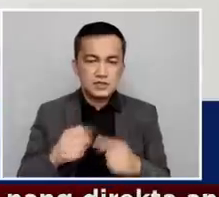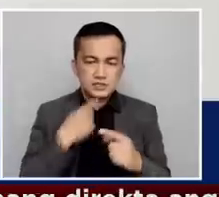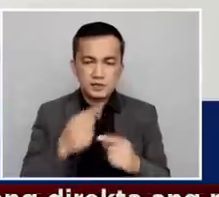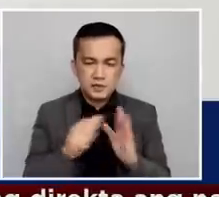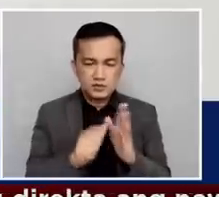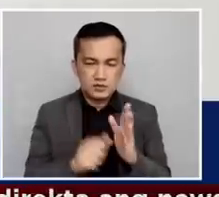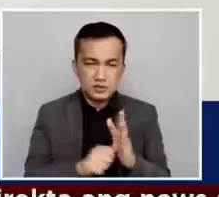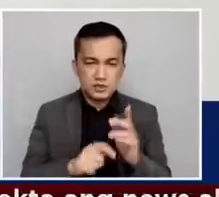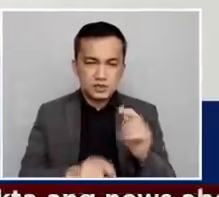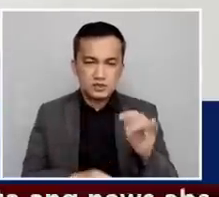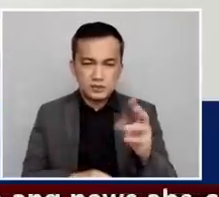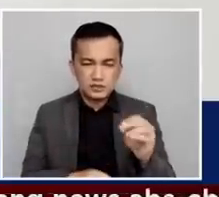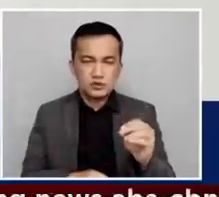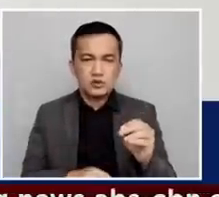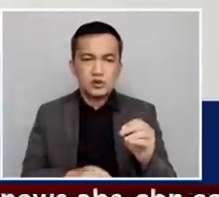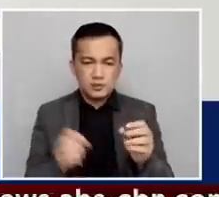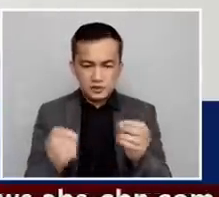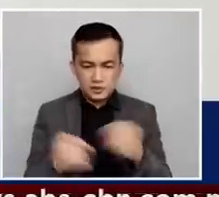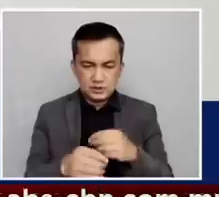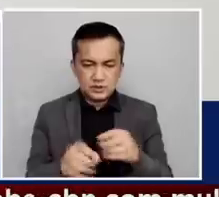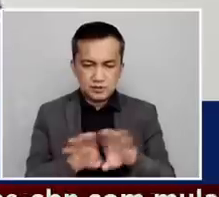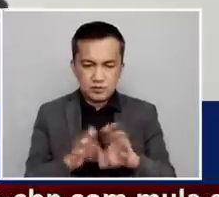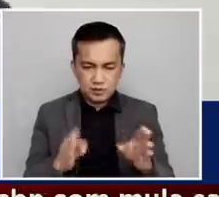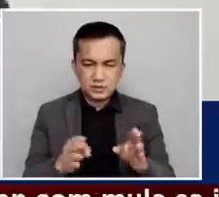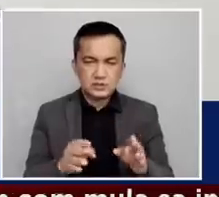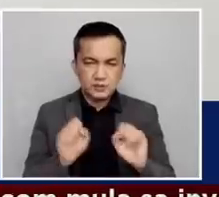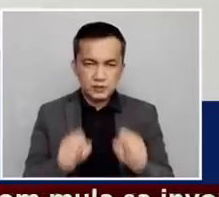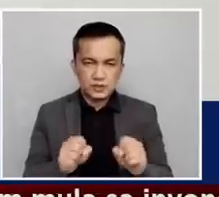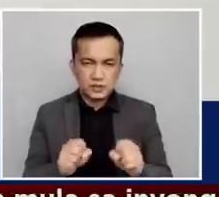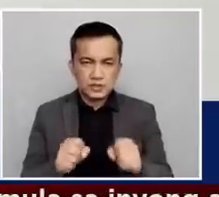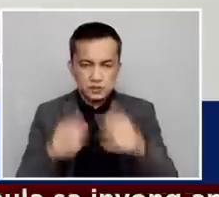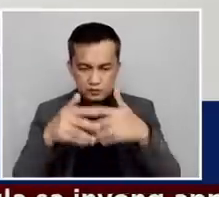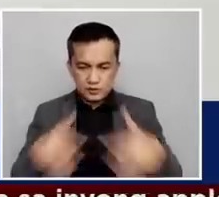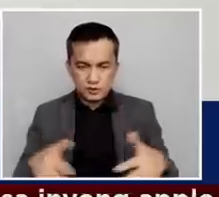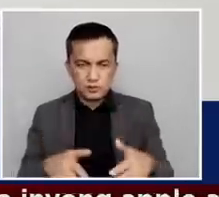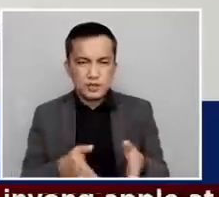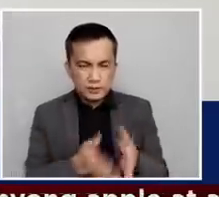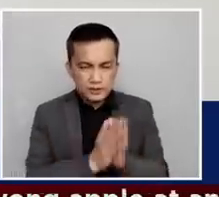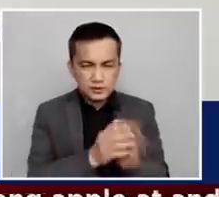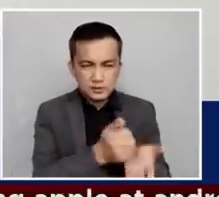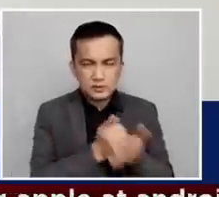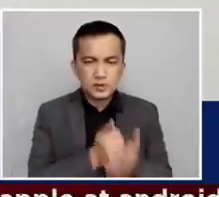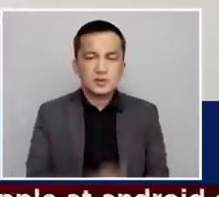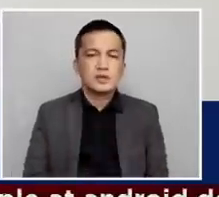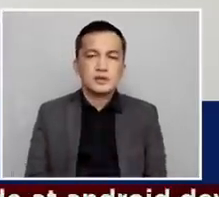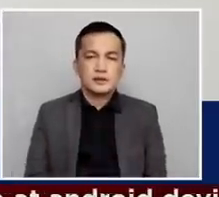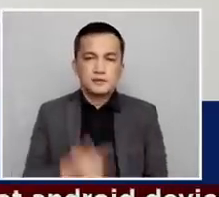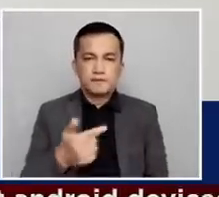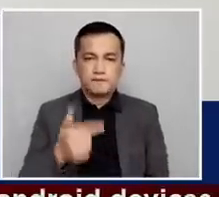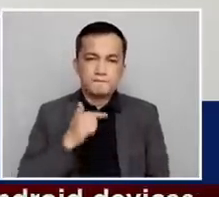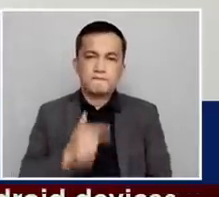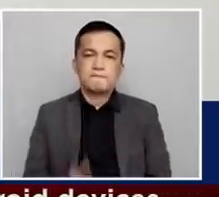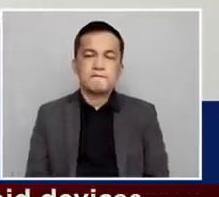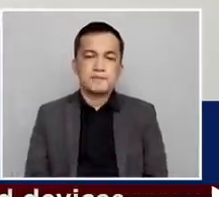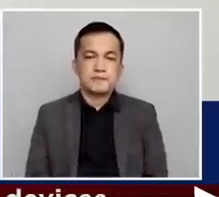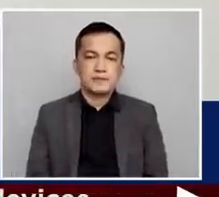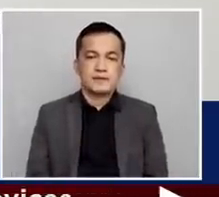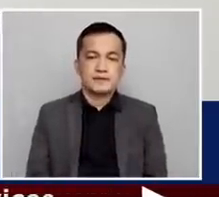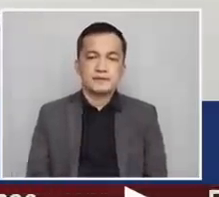ng kongresista kung saan pwedeng dumulog ang kanyang constituents. Vivian Gulia, ABS-CBN